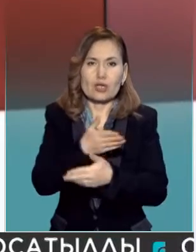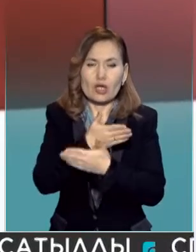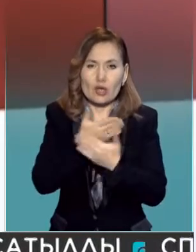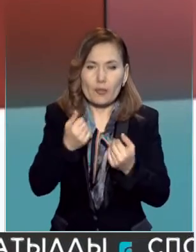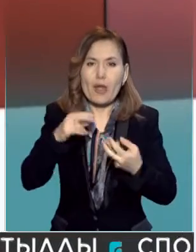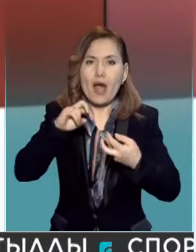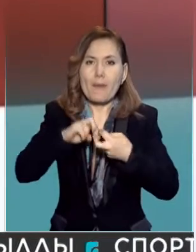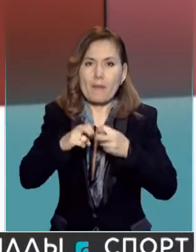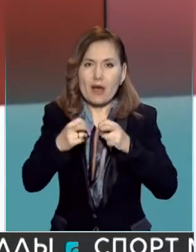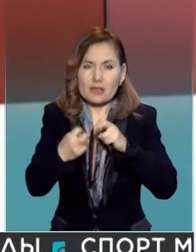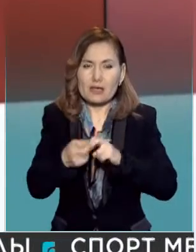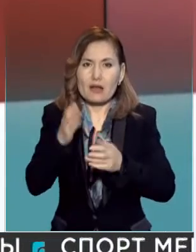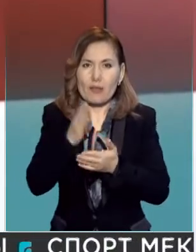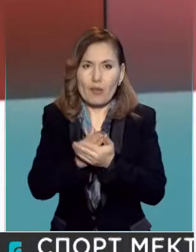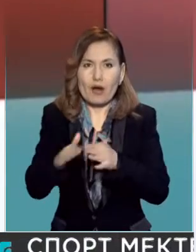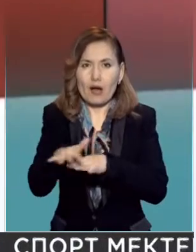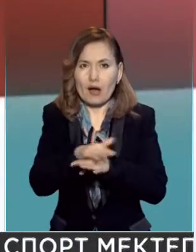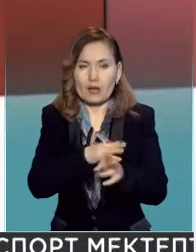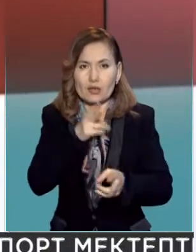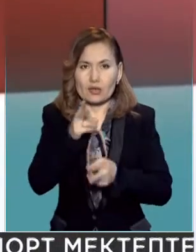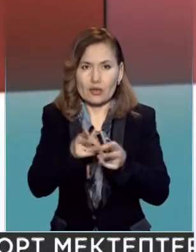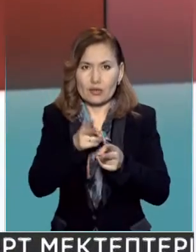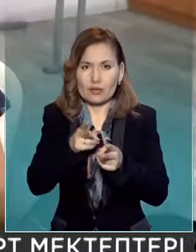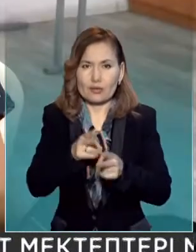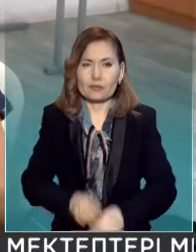мәселені одан бетер ушықтырып тұр.